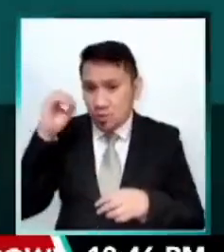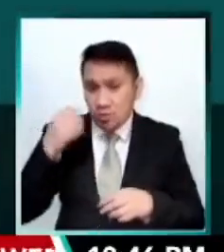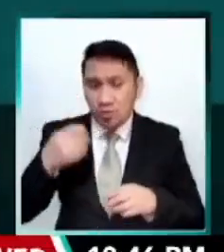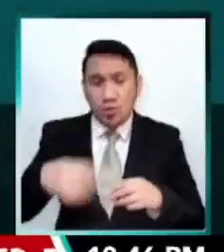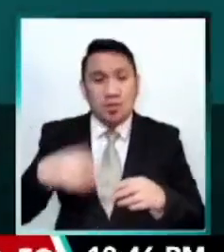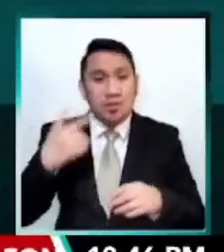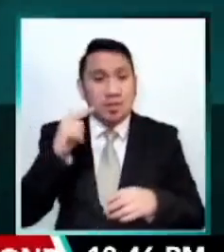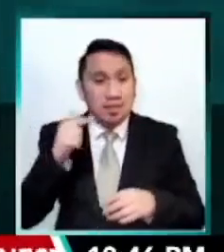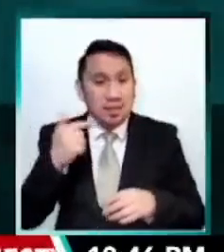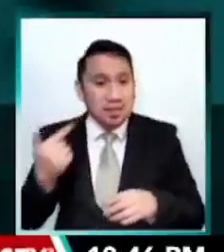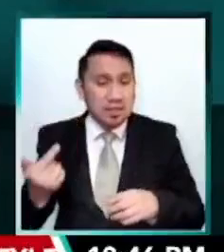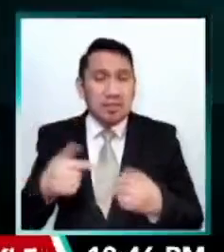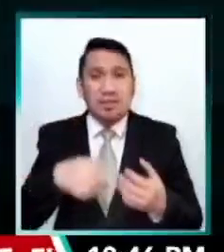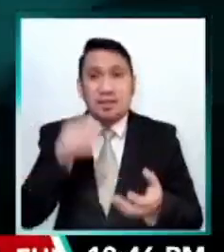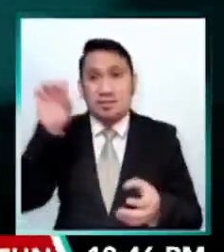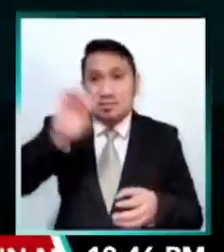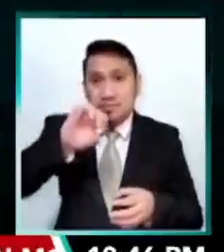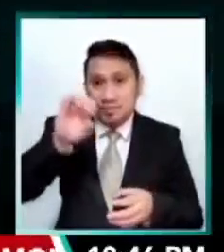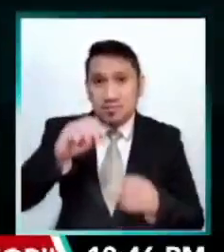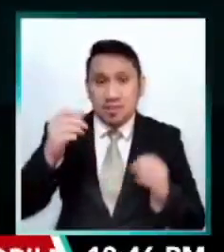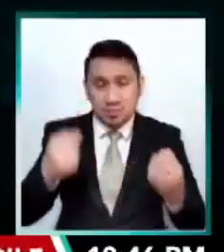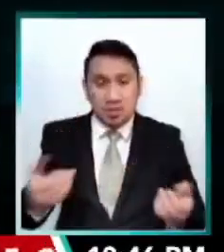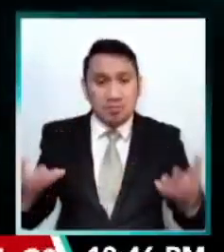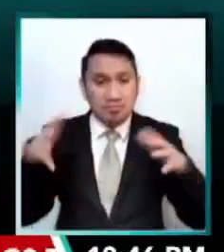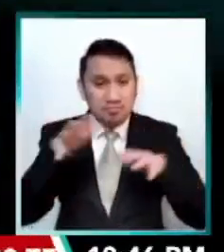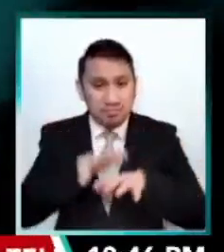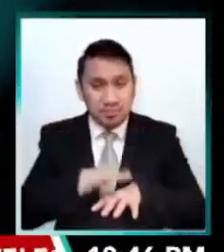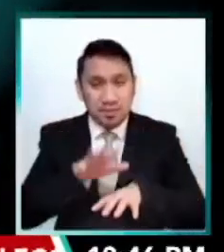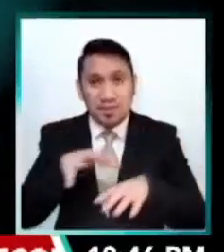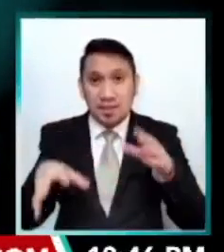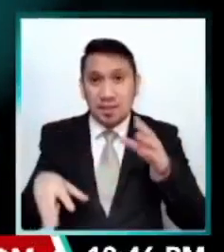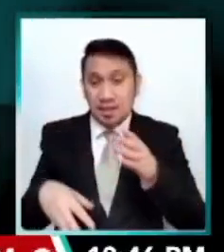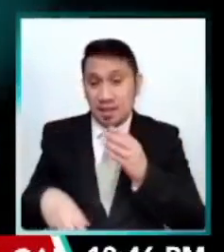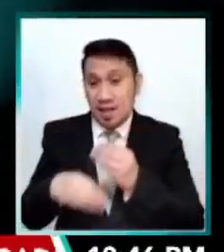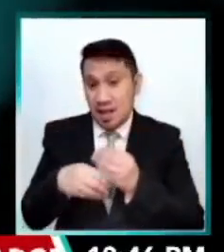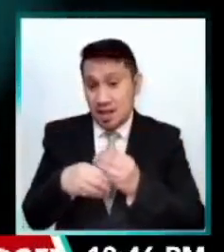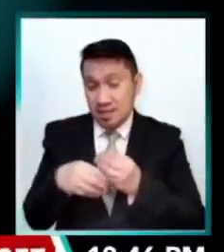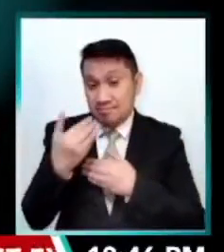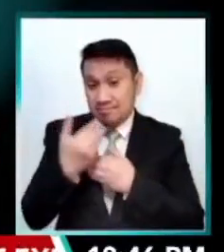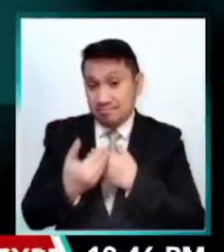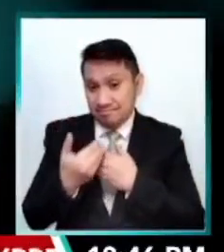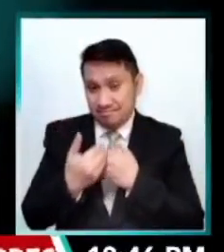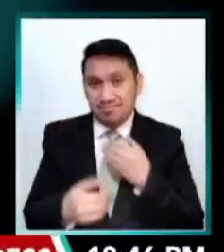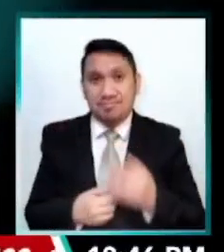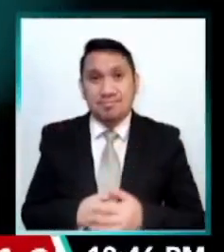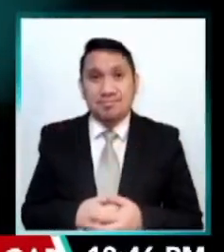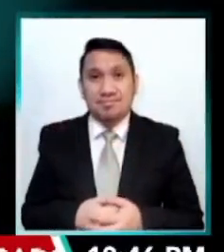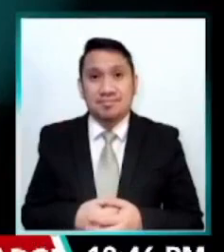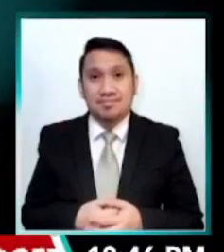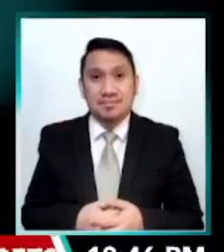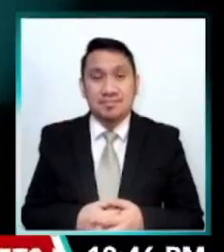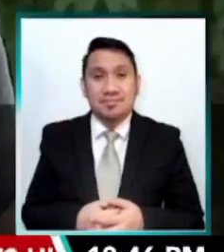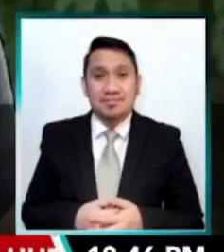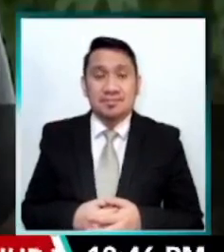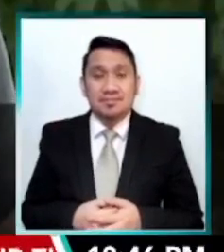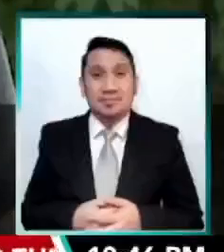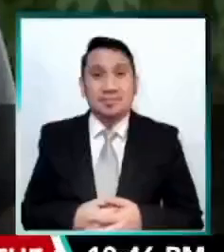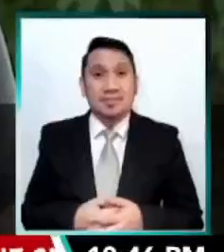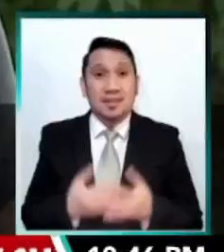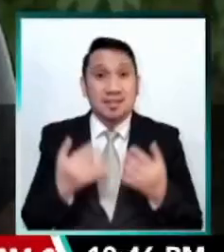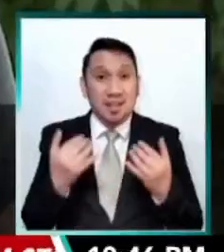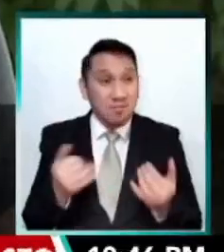mayonnaise. Halo-halo, tapos ilagay sa tinapay. Instant chicken sandwich. Sa harap ng tumataas na